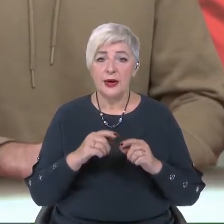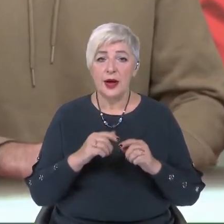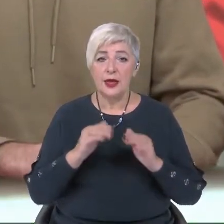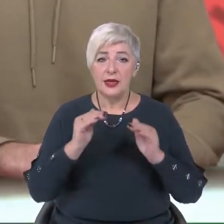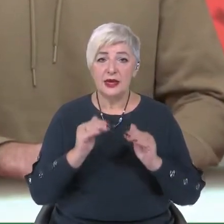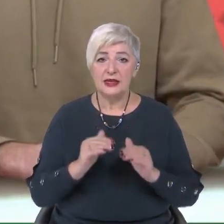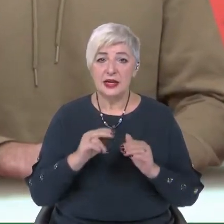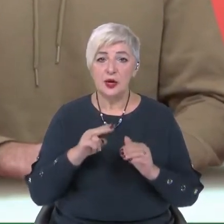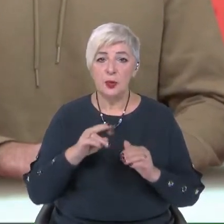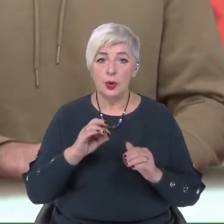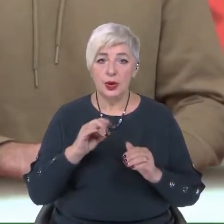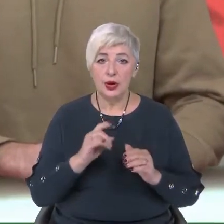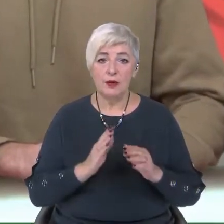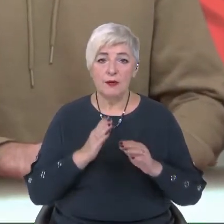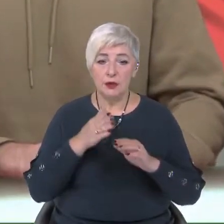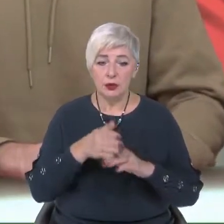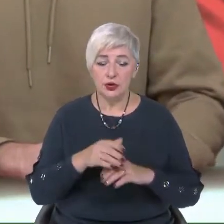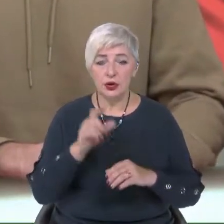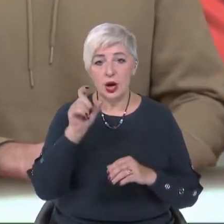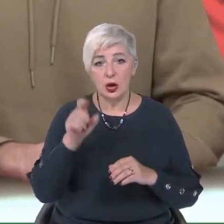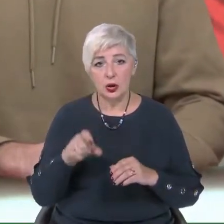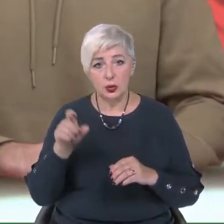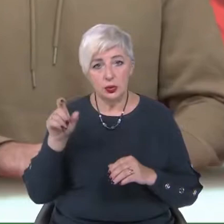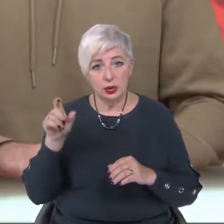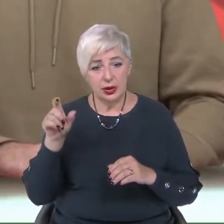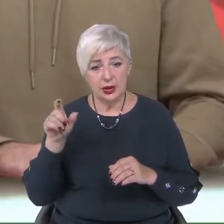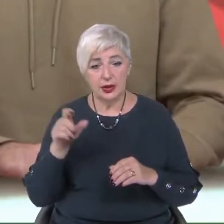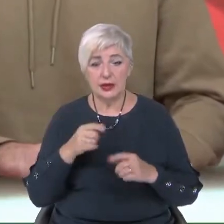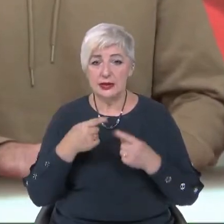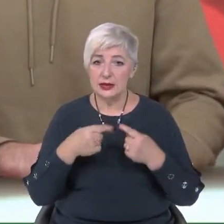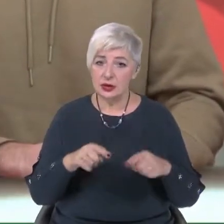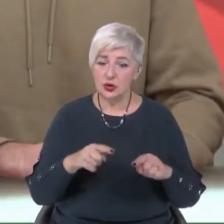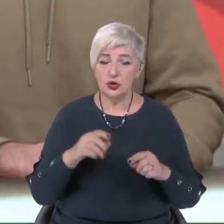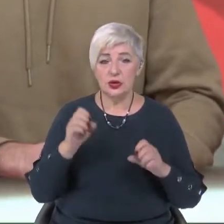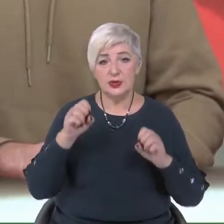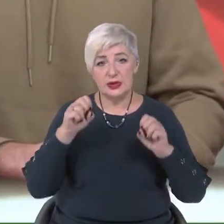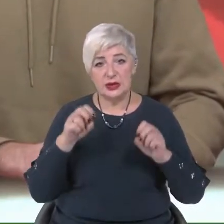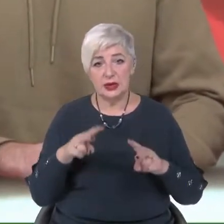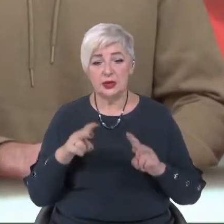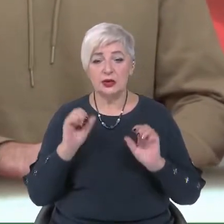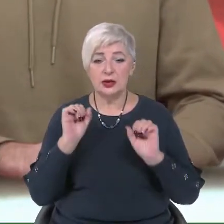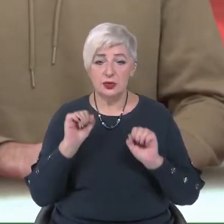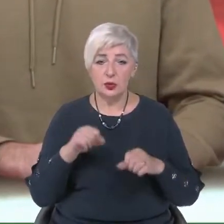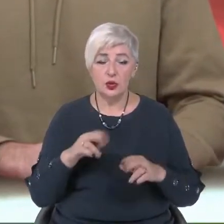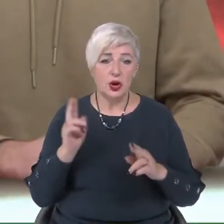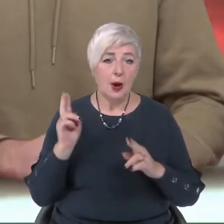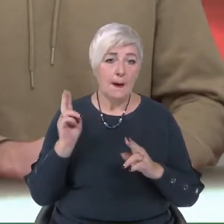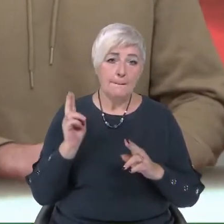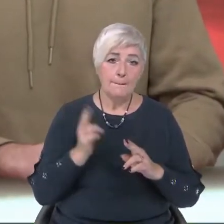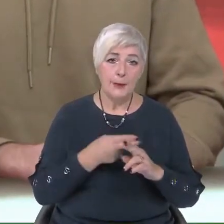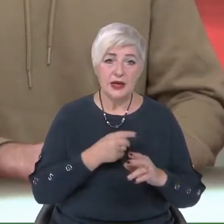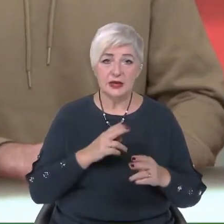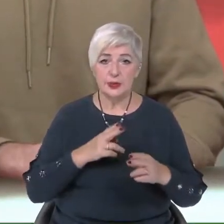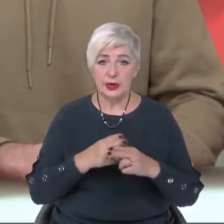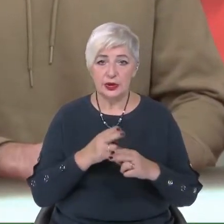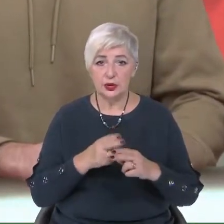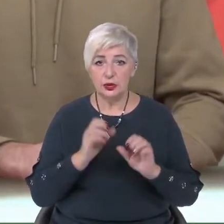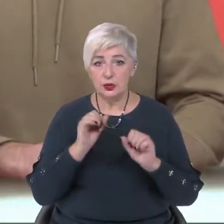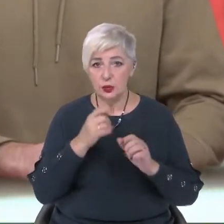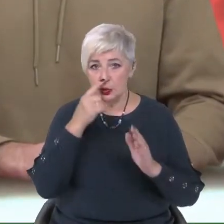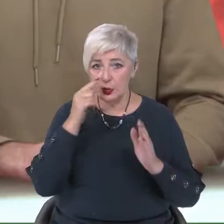Тобто людина з іншої спеціальності може без перешкод потрапити в цю